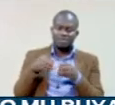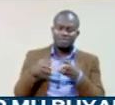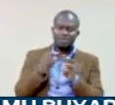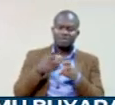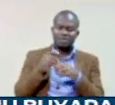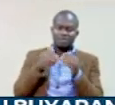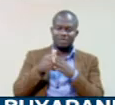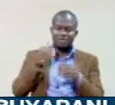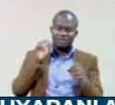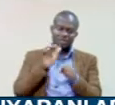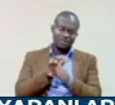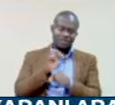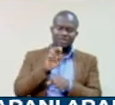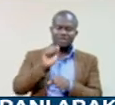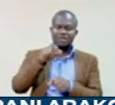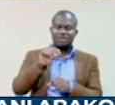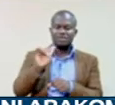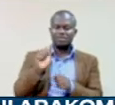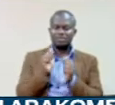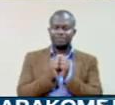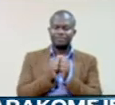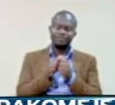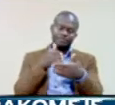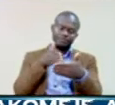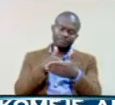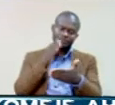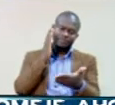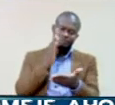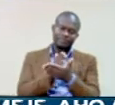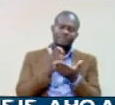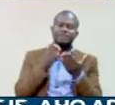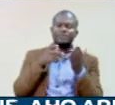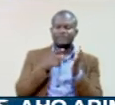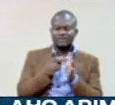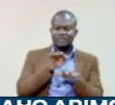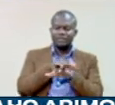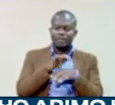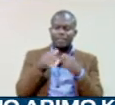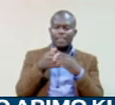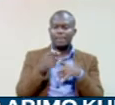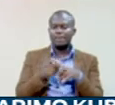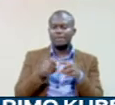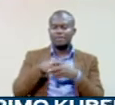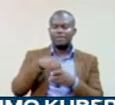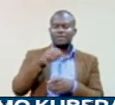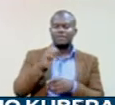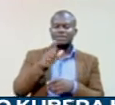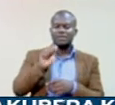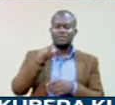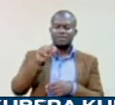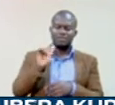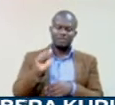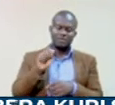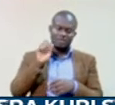butandukanye cyane cyane ya tirapia babujije gutumiza abana b'amafi bo bwoko bwa tirapia bagenewe